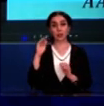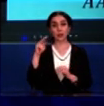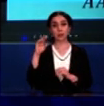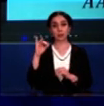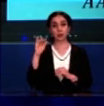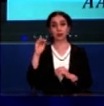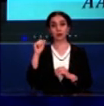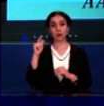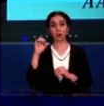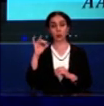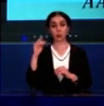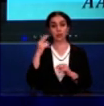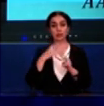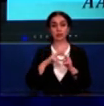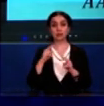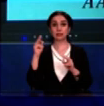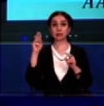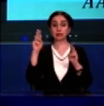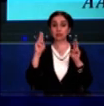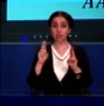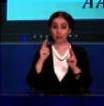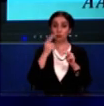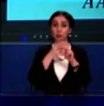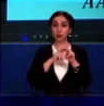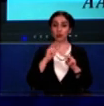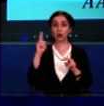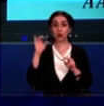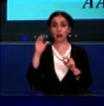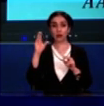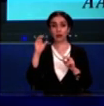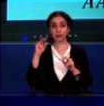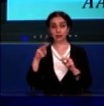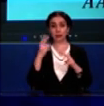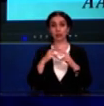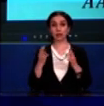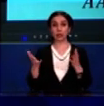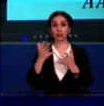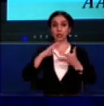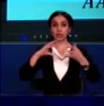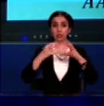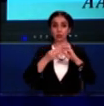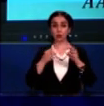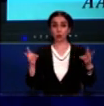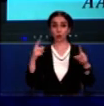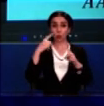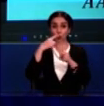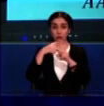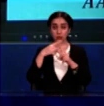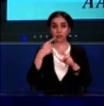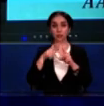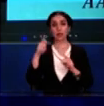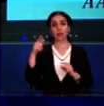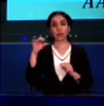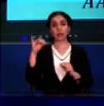teoremasi, agar to'g'ri burchakli uchburchakning katetlarini yig'indisini qo'shsak, u